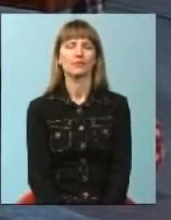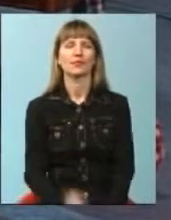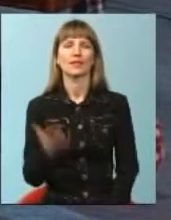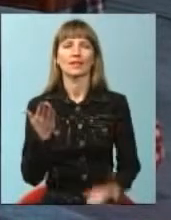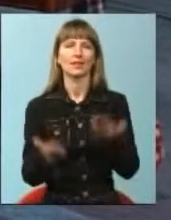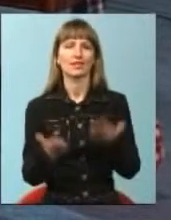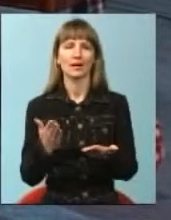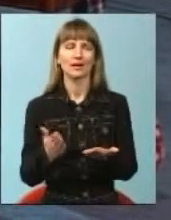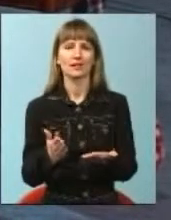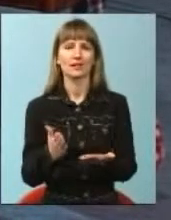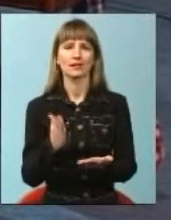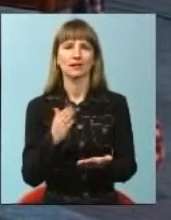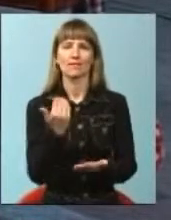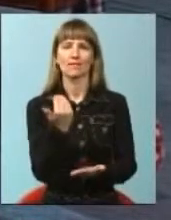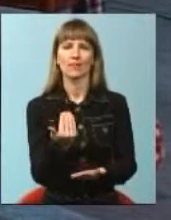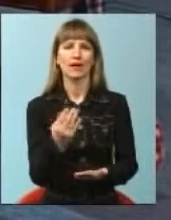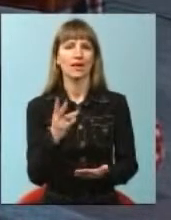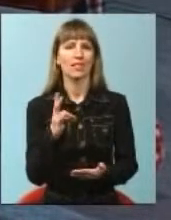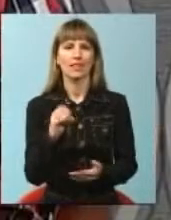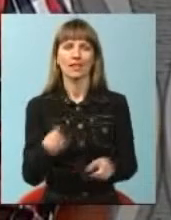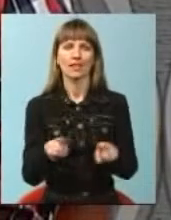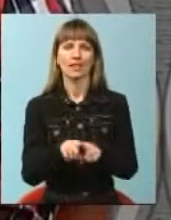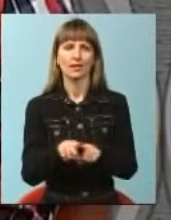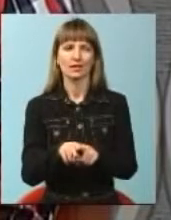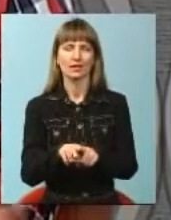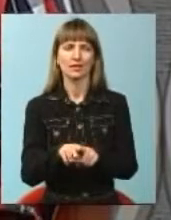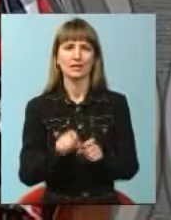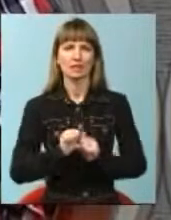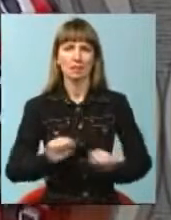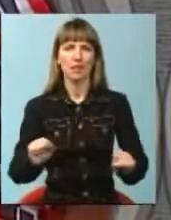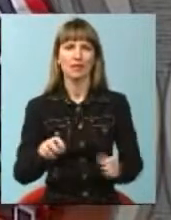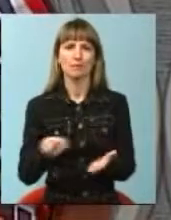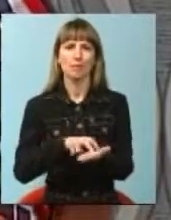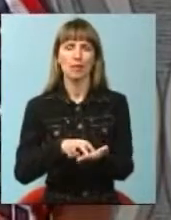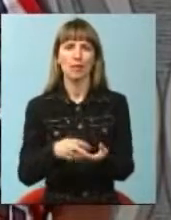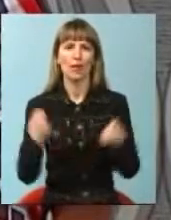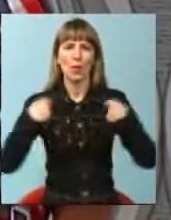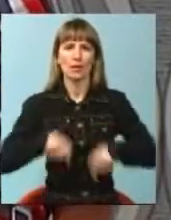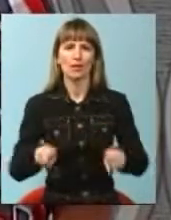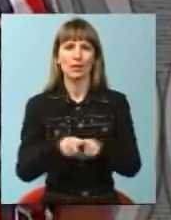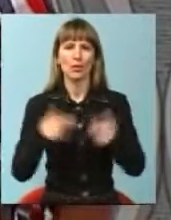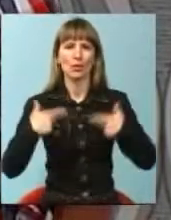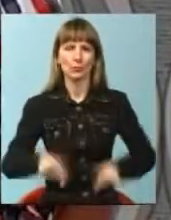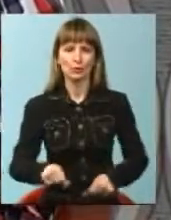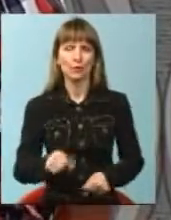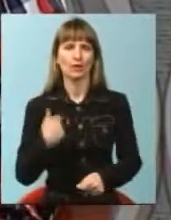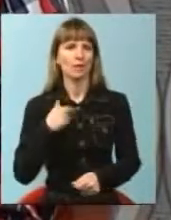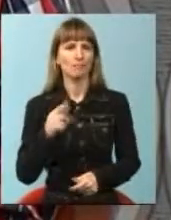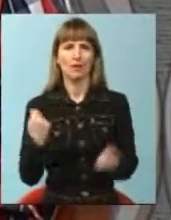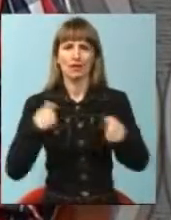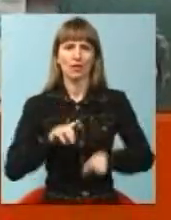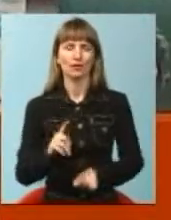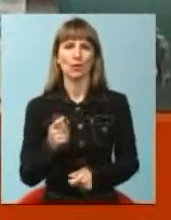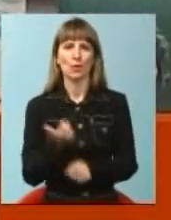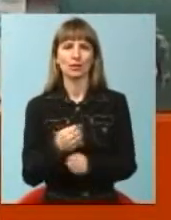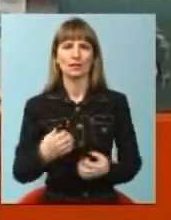А якщо ви не такі екстремали і побоїтеся якось одягти цей костюм-крило, бо, напевно, я б, наприклад, не одягла б цей костюм, оскільки, ну, дійсно,